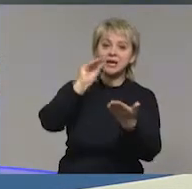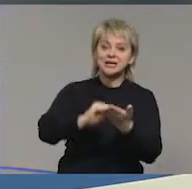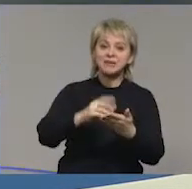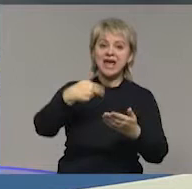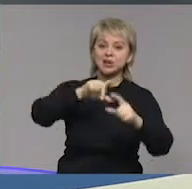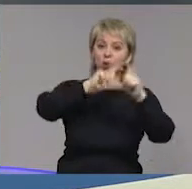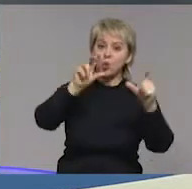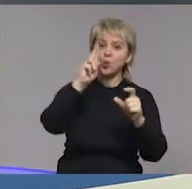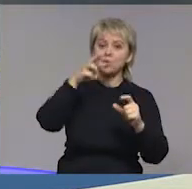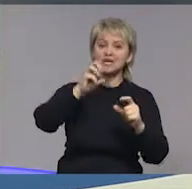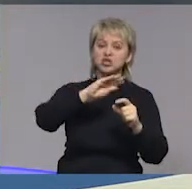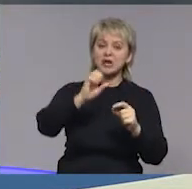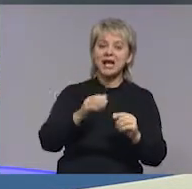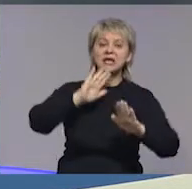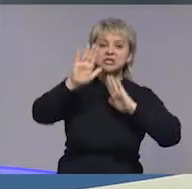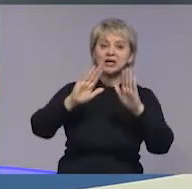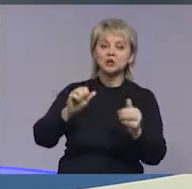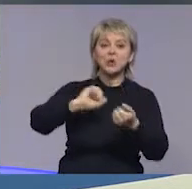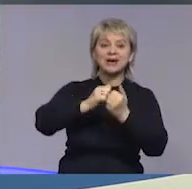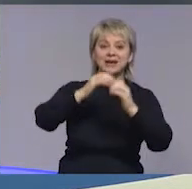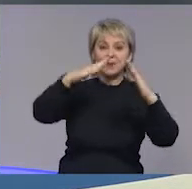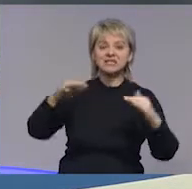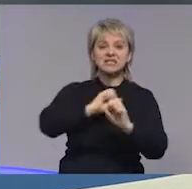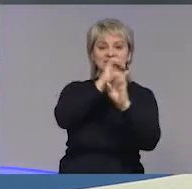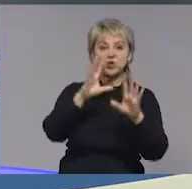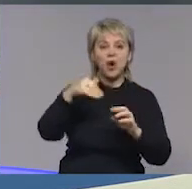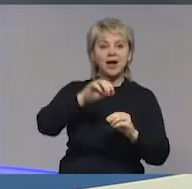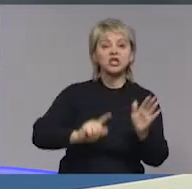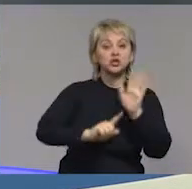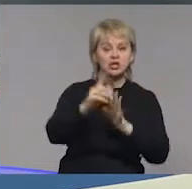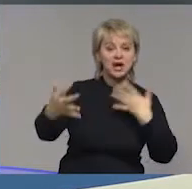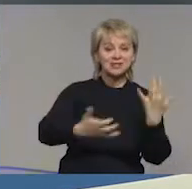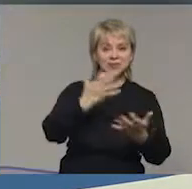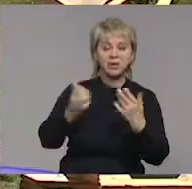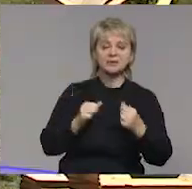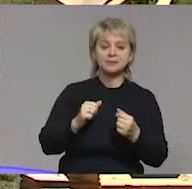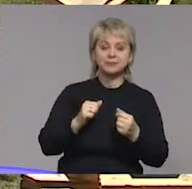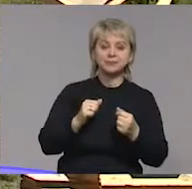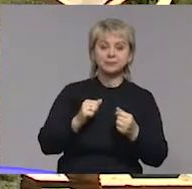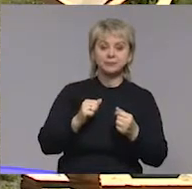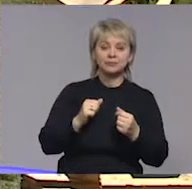в этнокомплексе «Кумжа». Декорации у крепости Святой Анны уже начали разбирать.